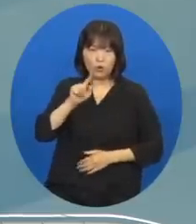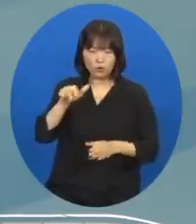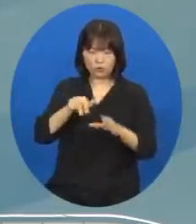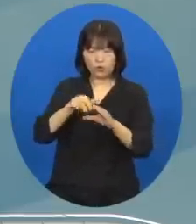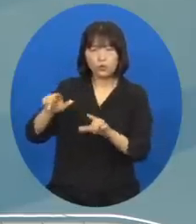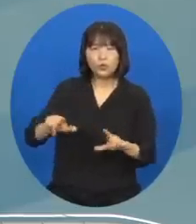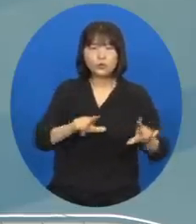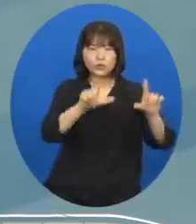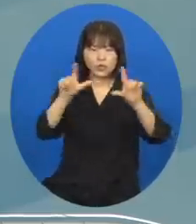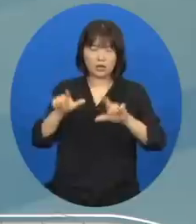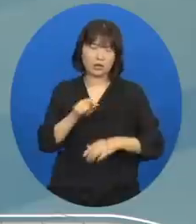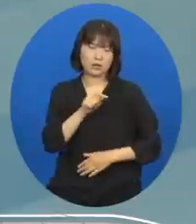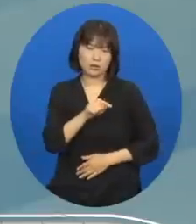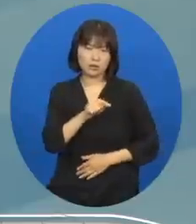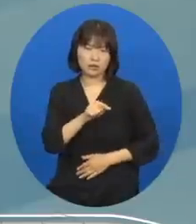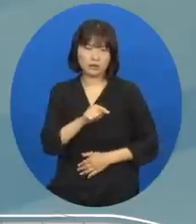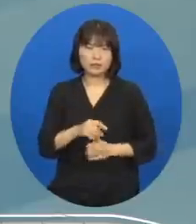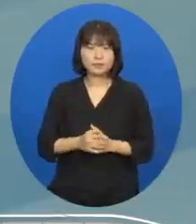생활을 하는 거예요.